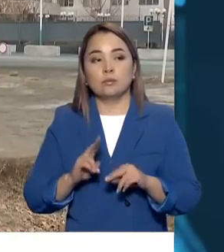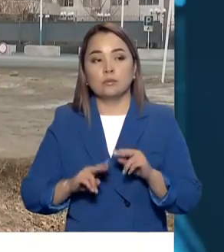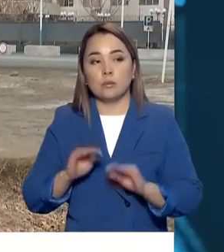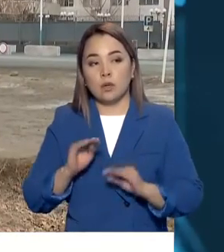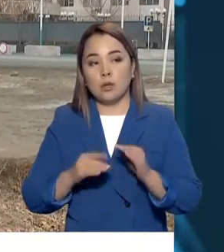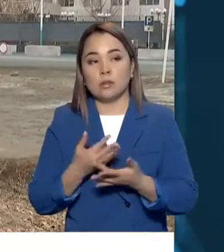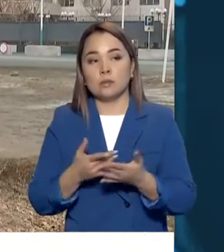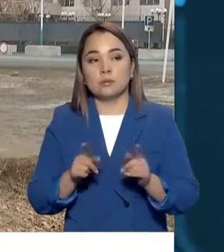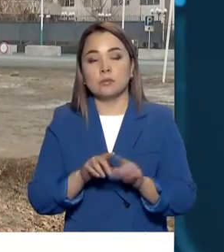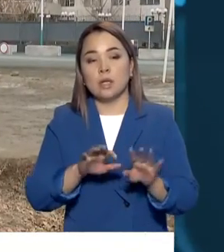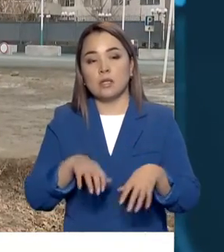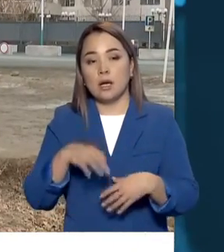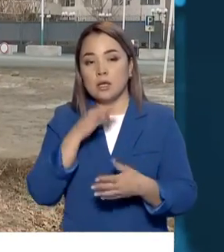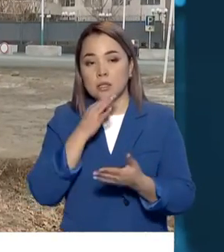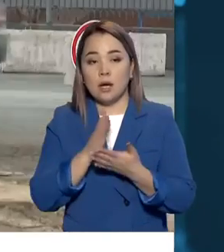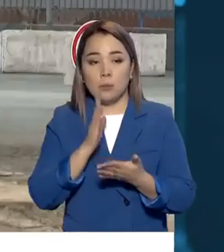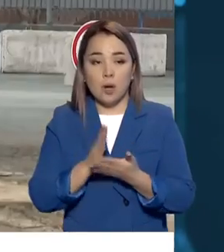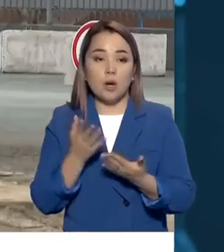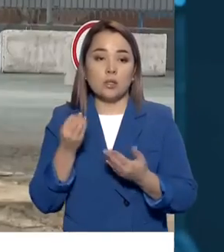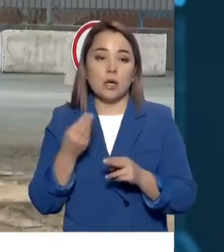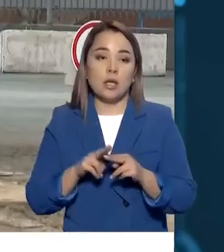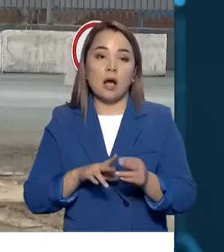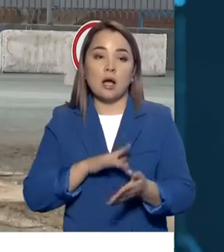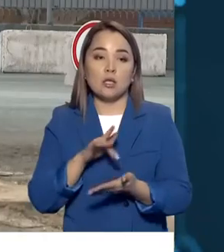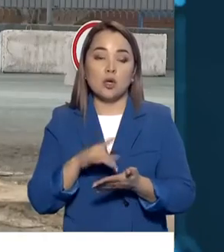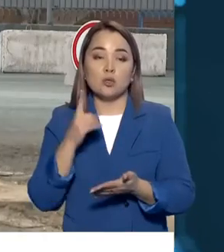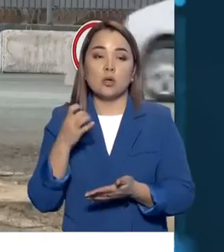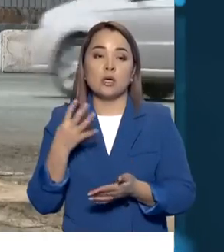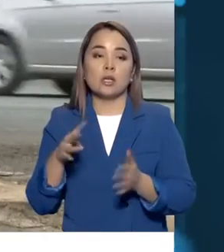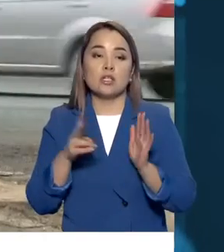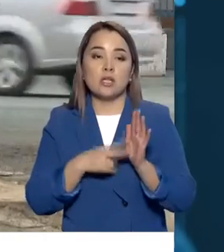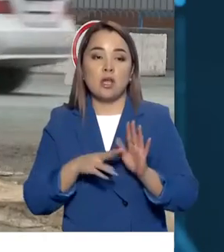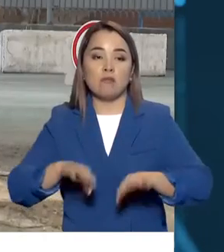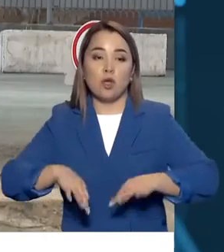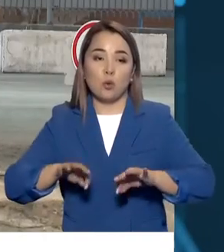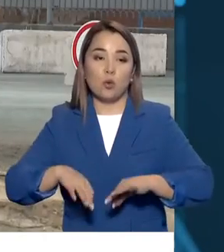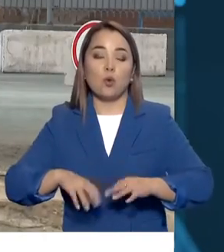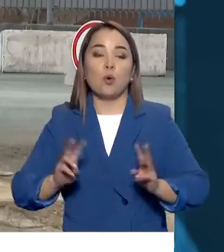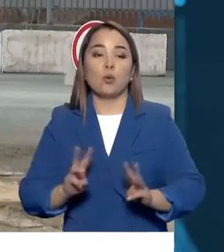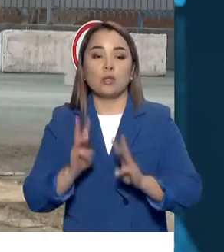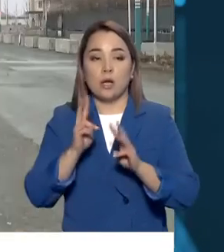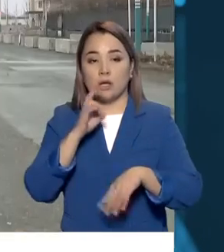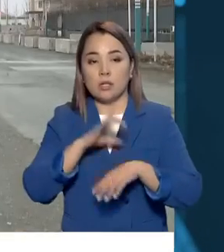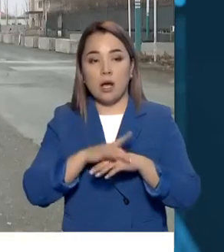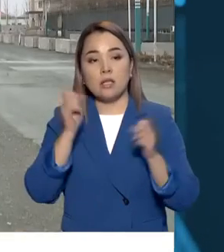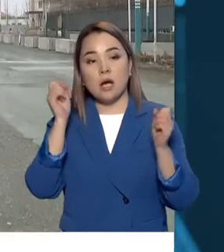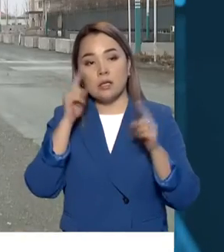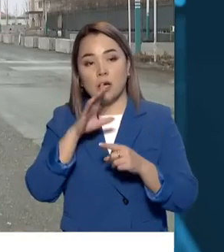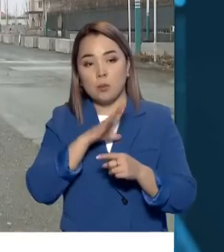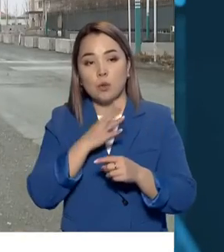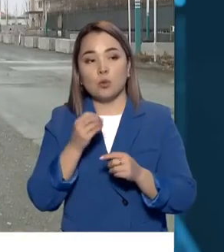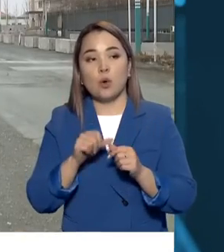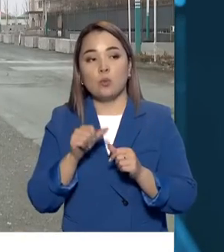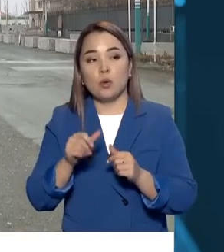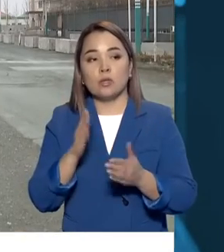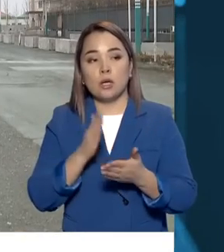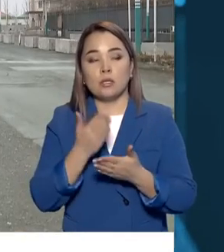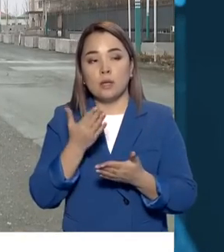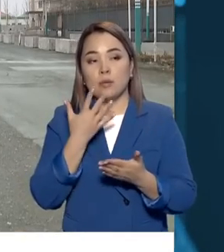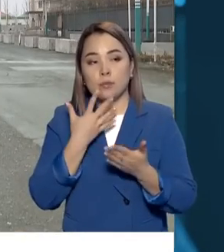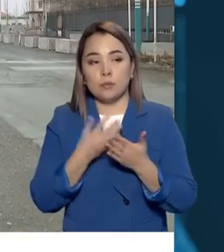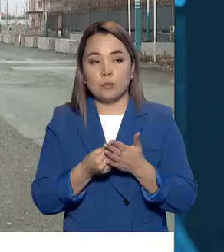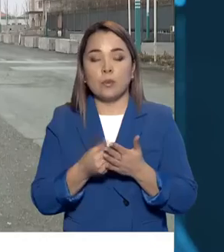құралдары тәркіленген. Сондай-ақ қалада 147 автокөлік өртенгені нақтыланды. Мұнан бөлек